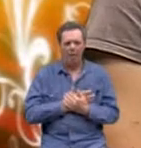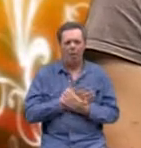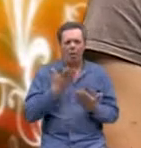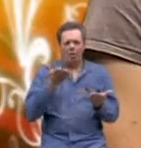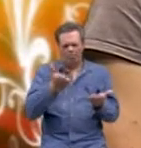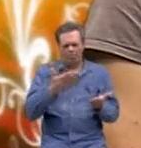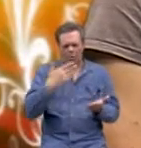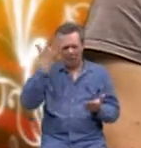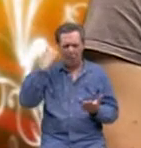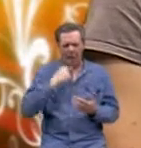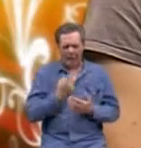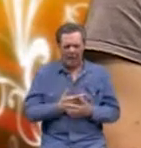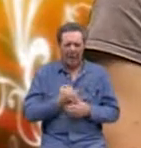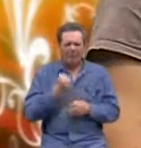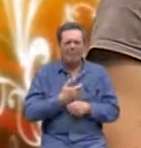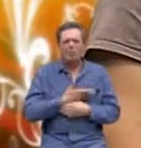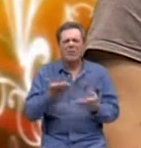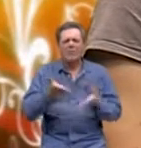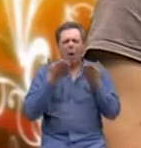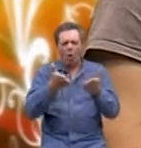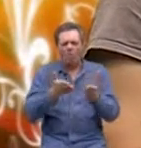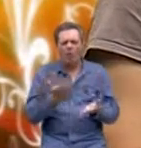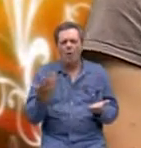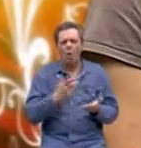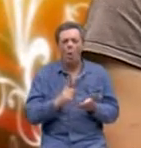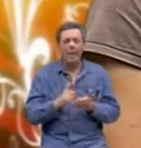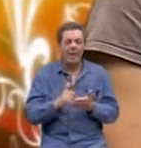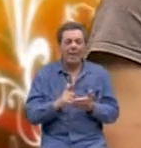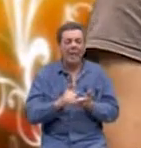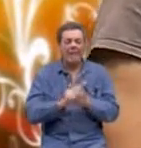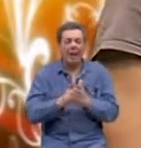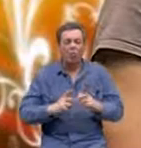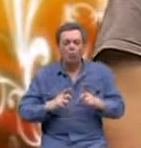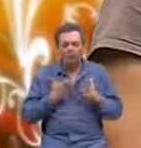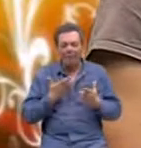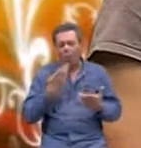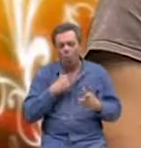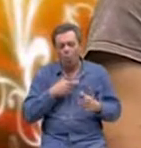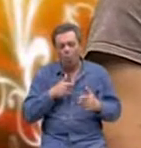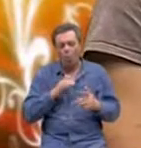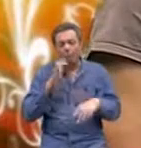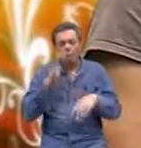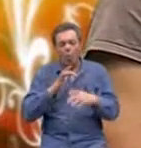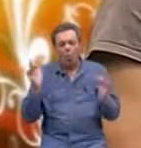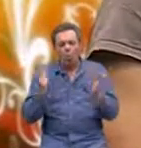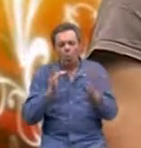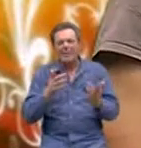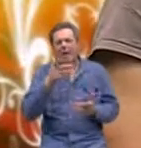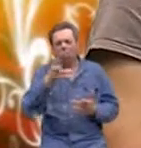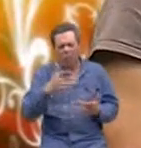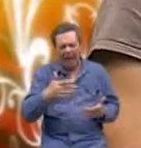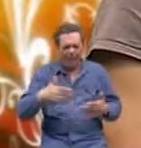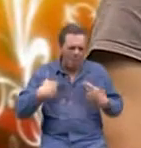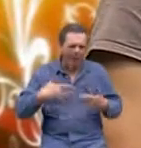zapravo spomenula, radimo sa svima onima koji trenutno žive i jesu u doticaju sa djetetom, tom